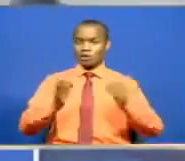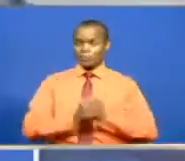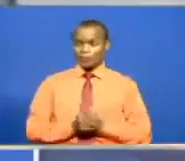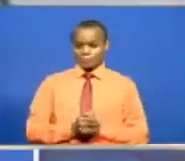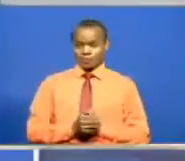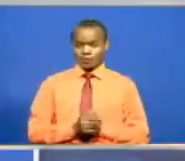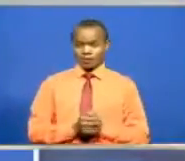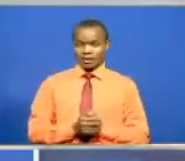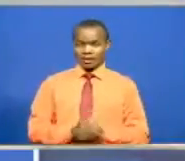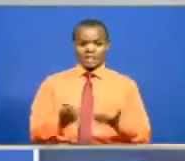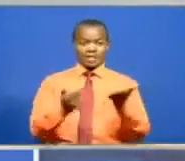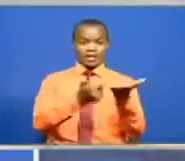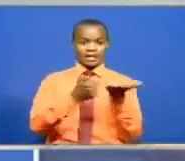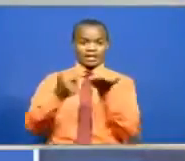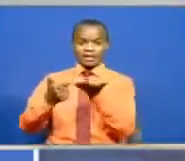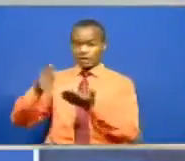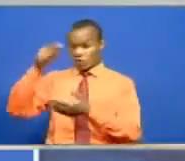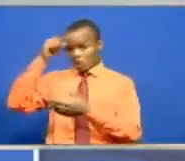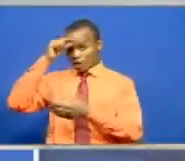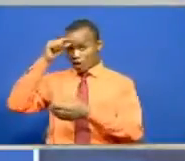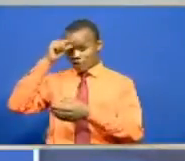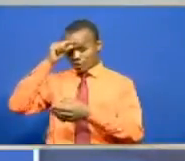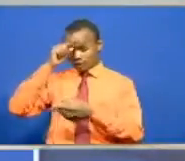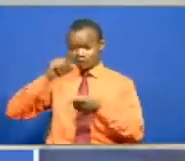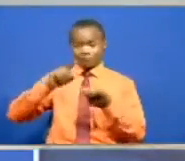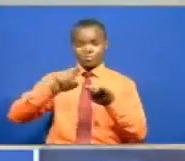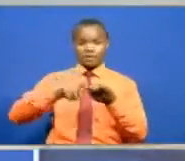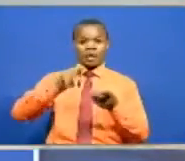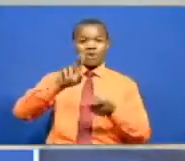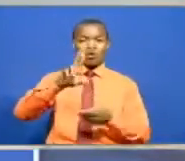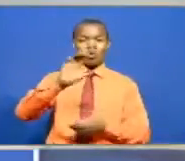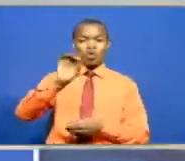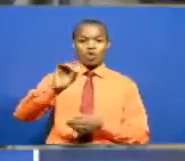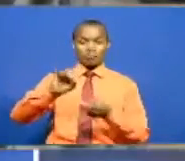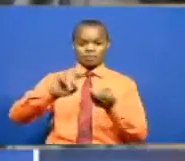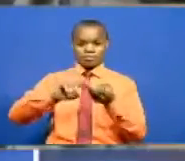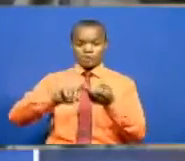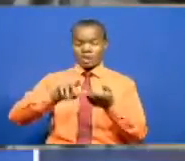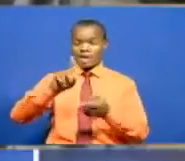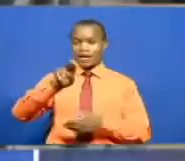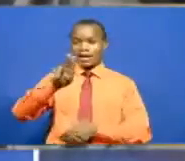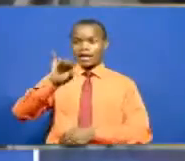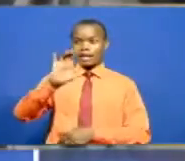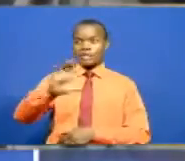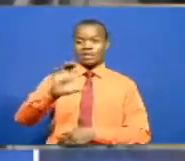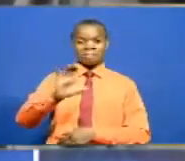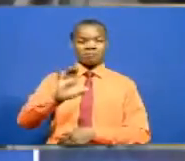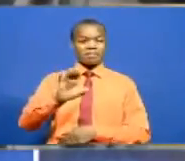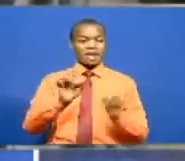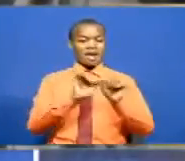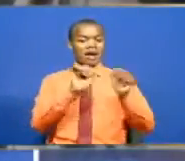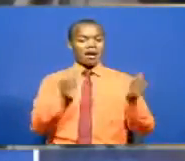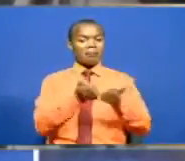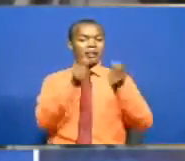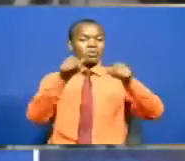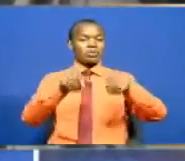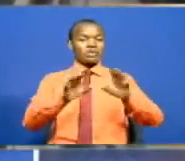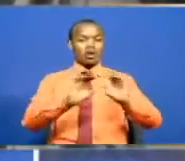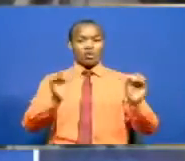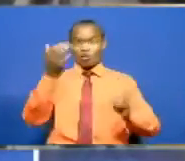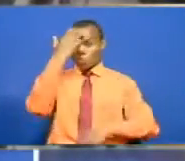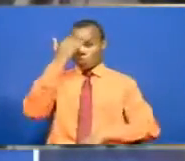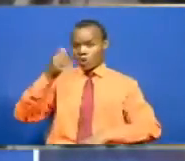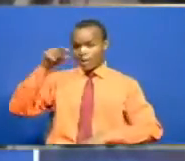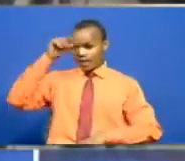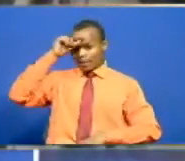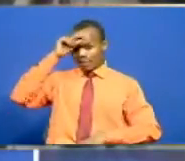wa mapatano kati ya serikali, wauguzi na matabibu kuhusu mgomo unaoendelea ulisambaratika leo baada ya upande wa serikali